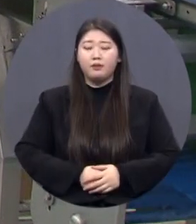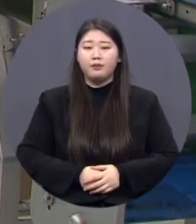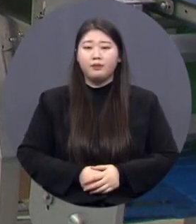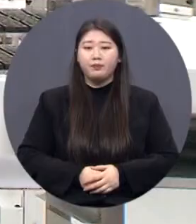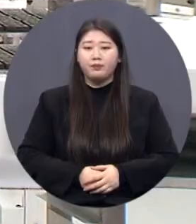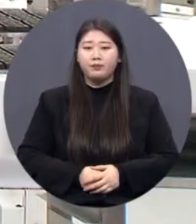분석했습니다